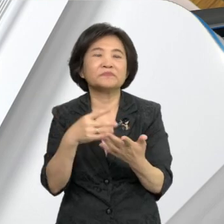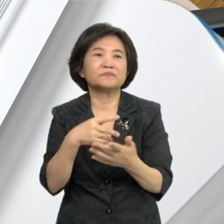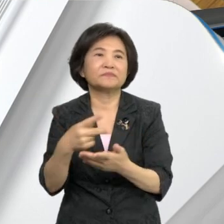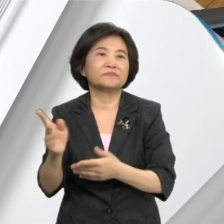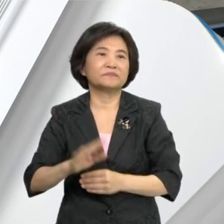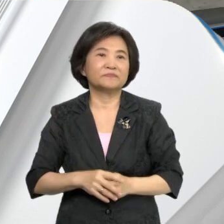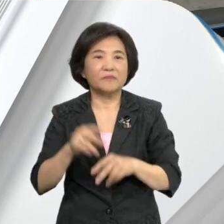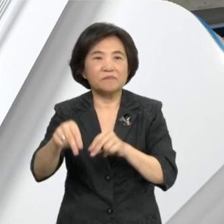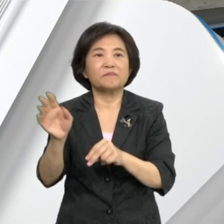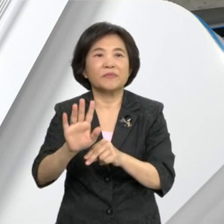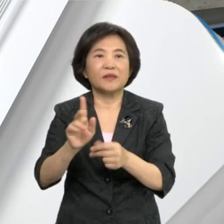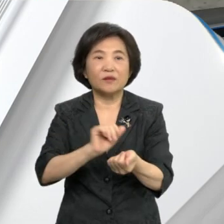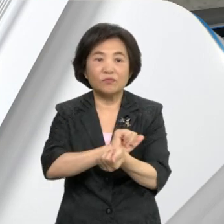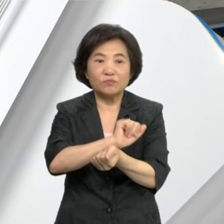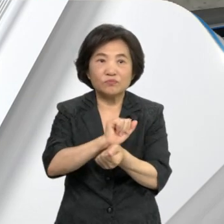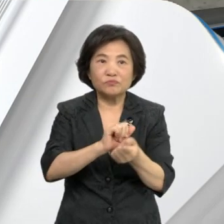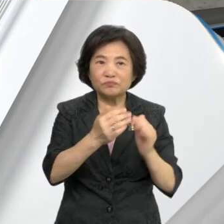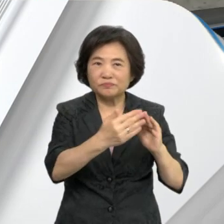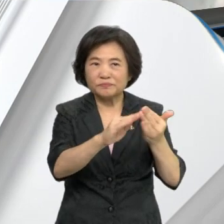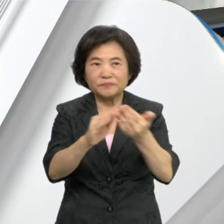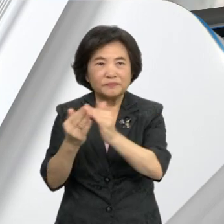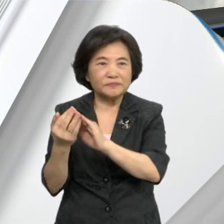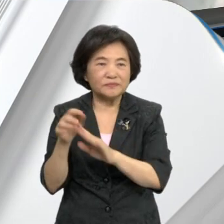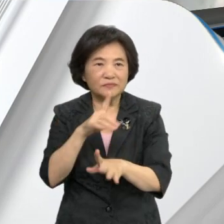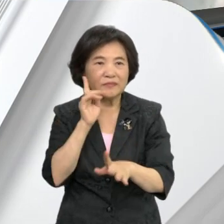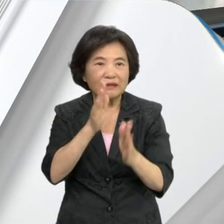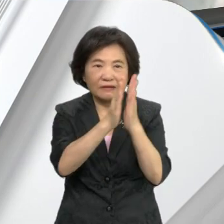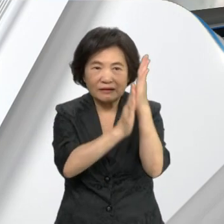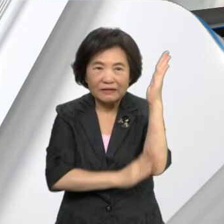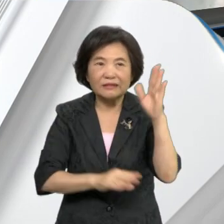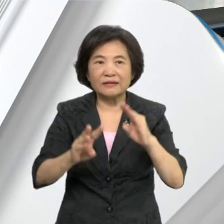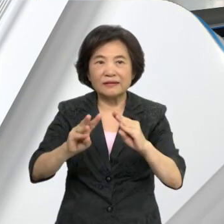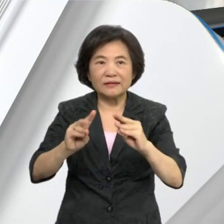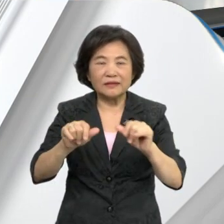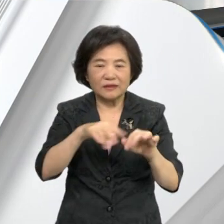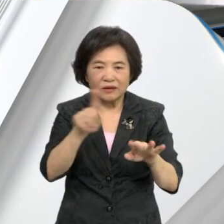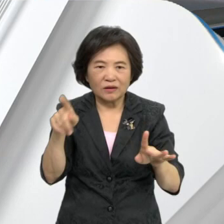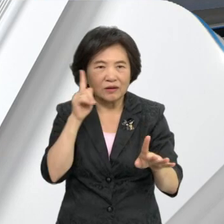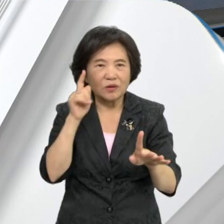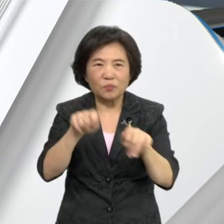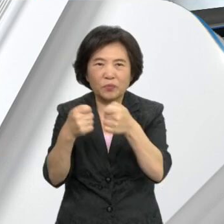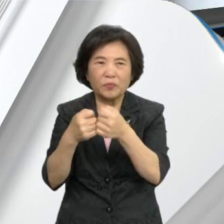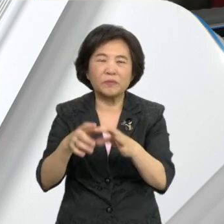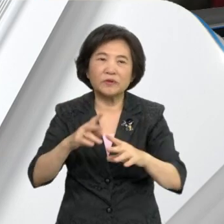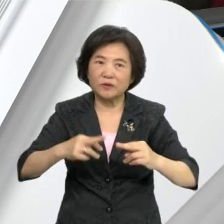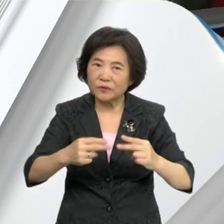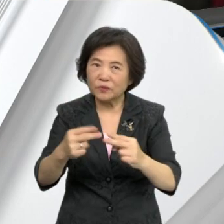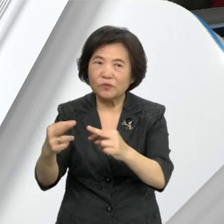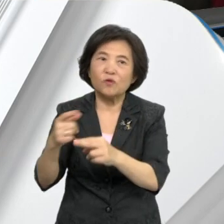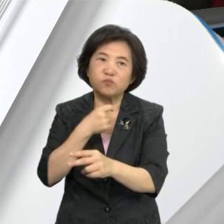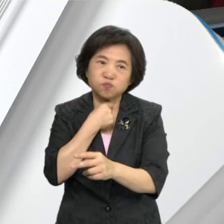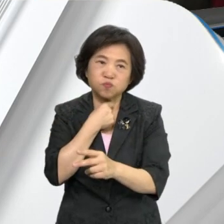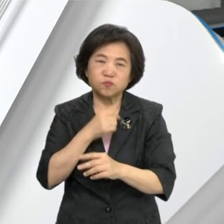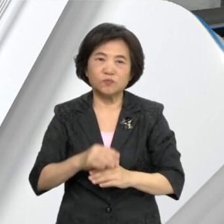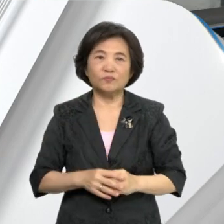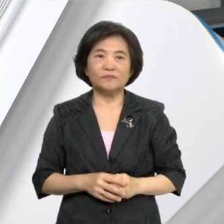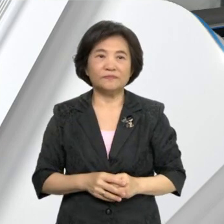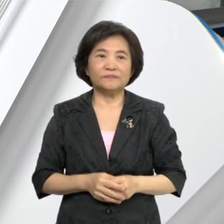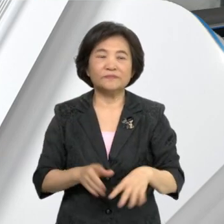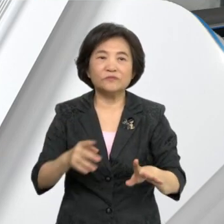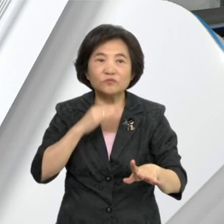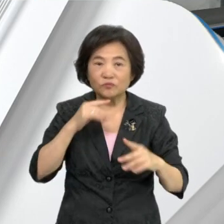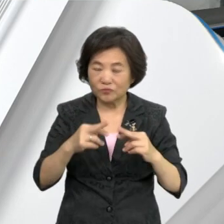没搞打起走嘞。厉害，认为树丛站体桥面体内有加为外